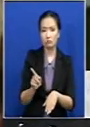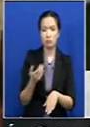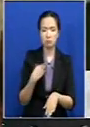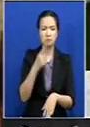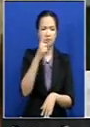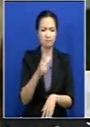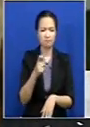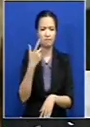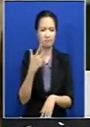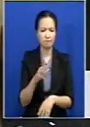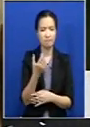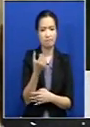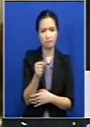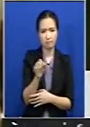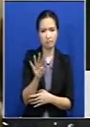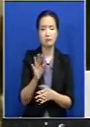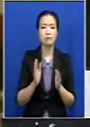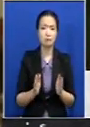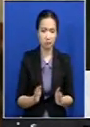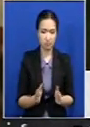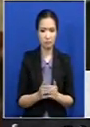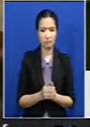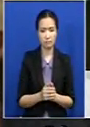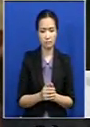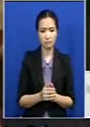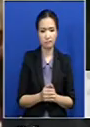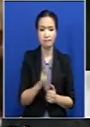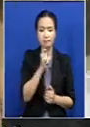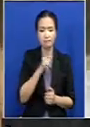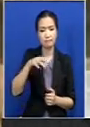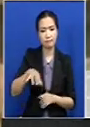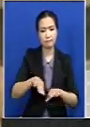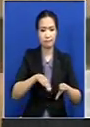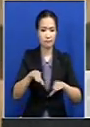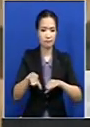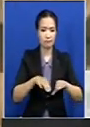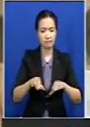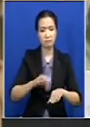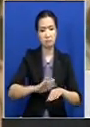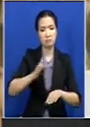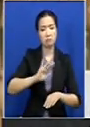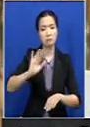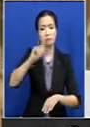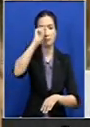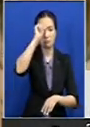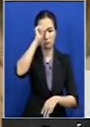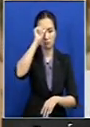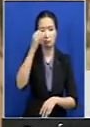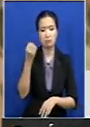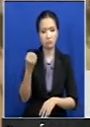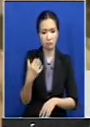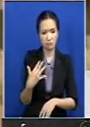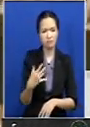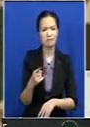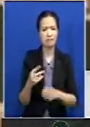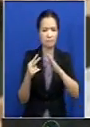ามีผู้เสียชีวิตแล้วอย่างน้อย14รายค่ะโดยโฆษกสำนักงานบริหารจัดการพิบัติภัยแห่งชาติของอินเดียแถลงยืนยัน